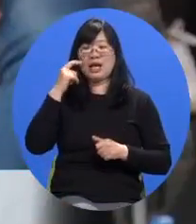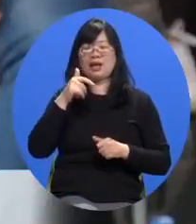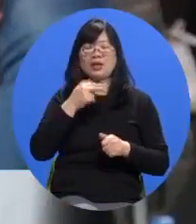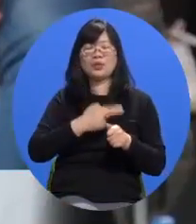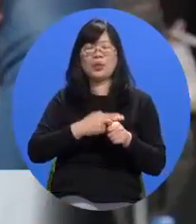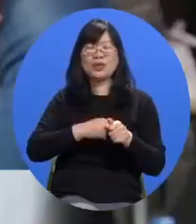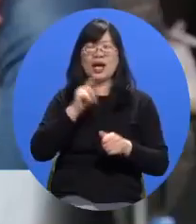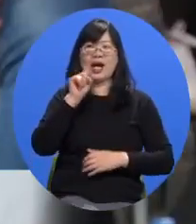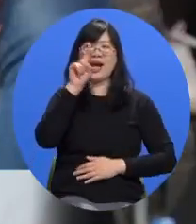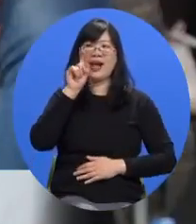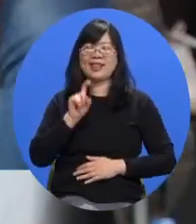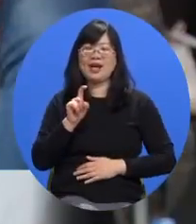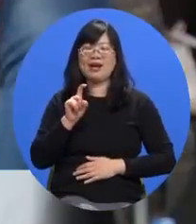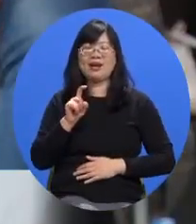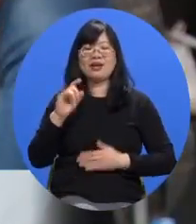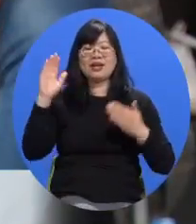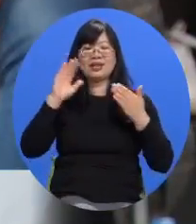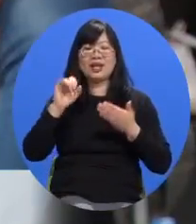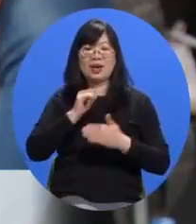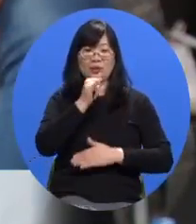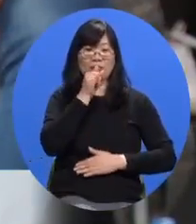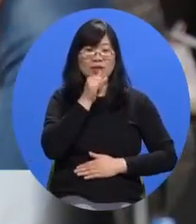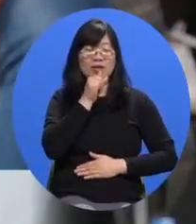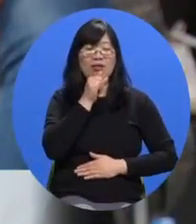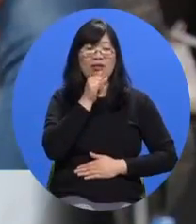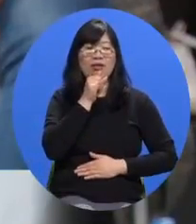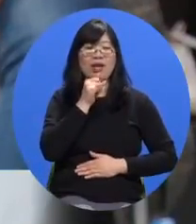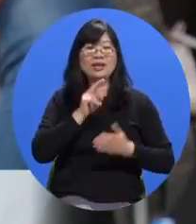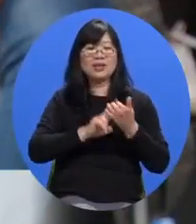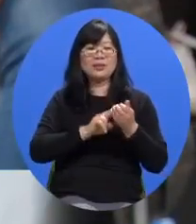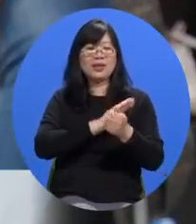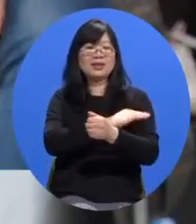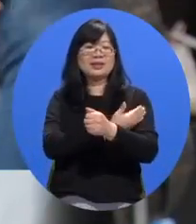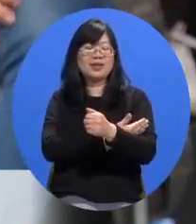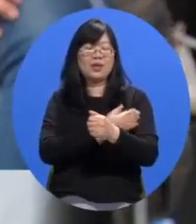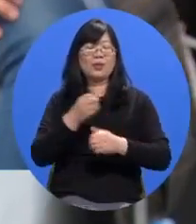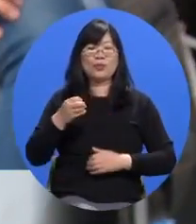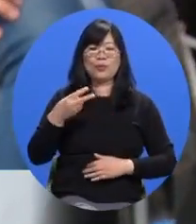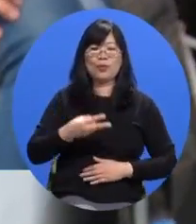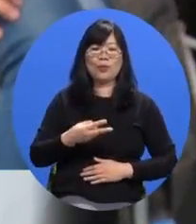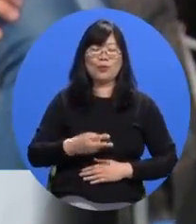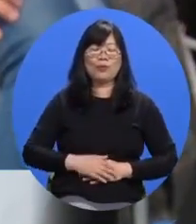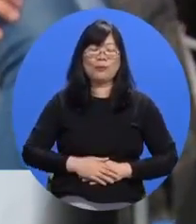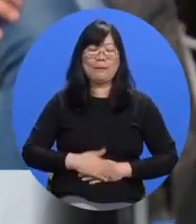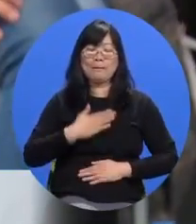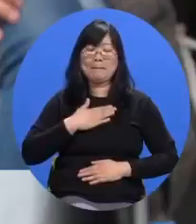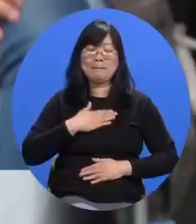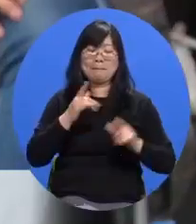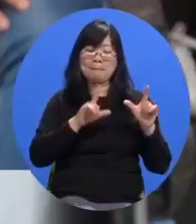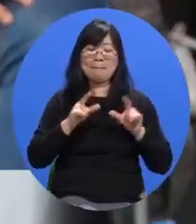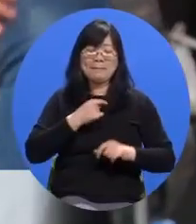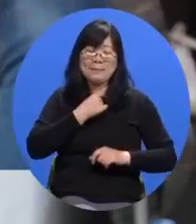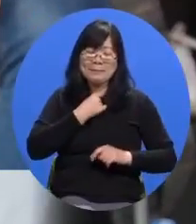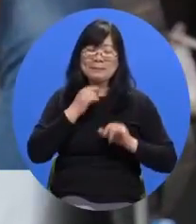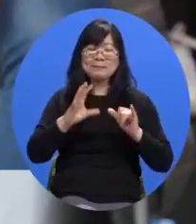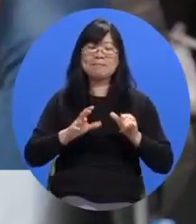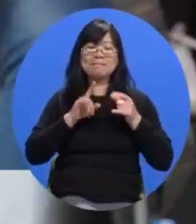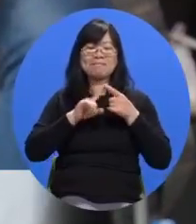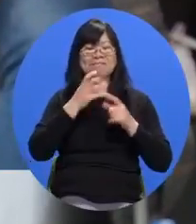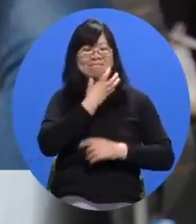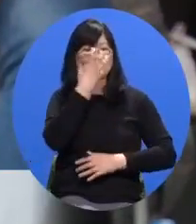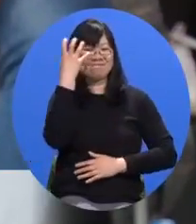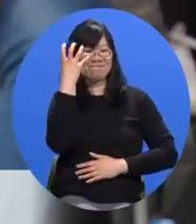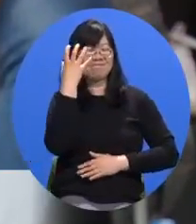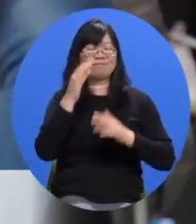교사는 그 학생들이 가지고 있는 그 잠재 능력이라든지 또 자기가 살고 싶은 어떤 세상에 대한 꿈,